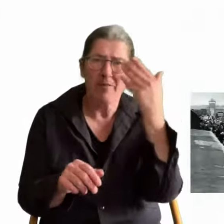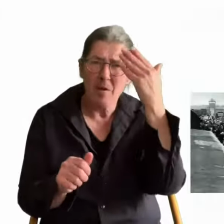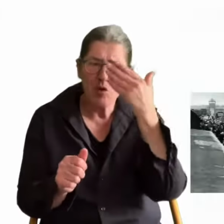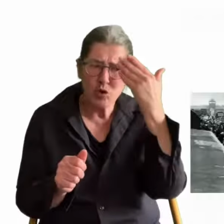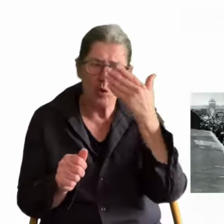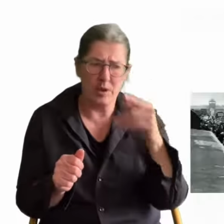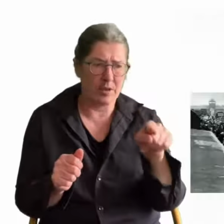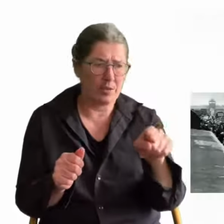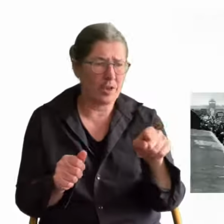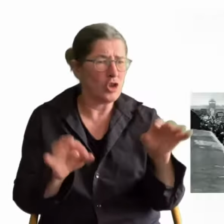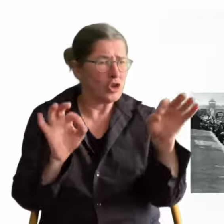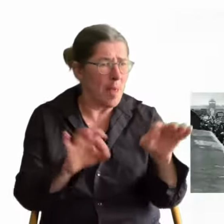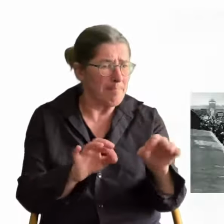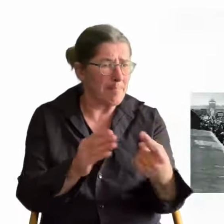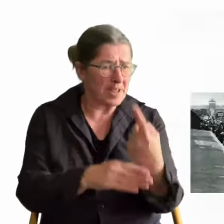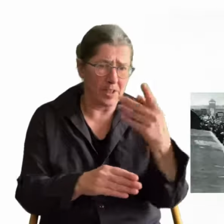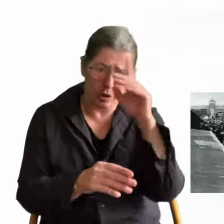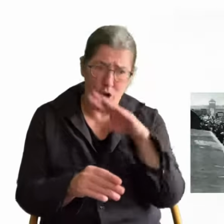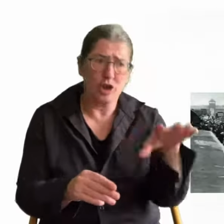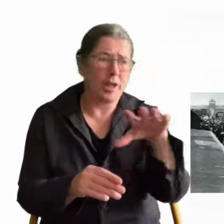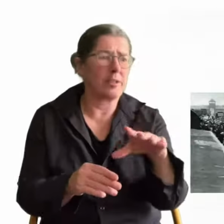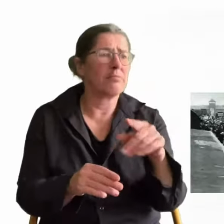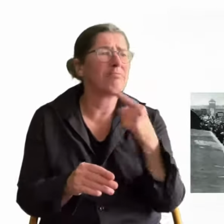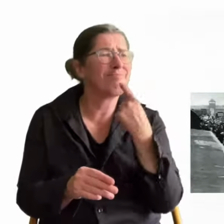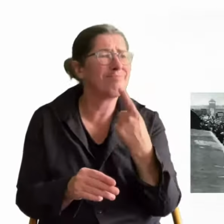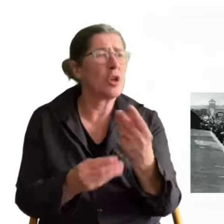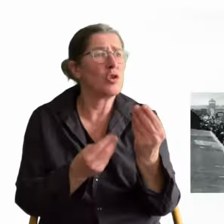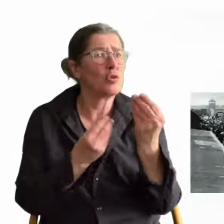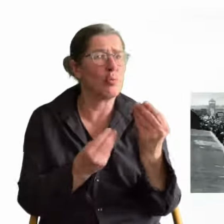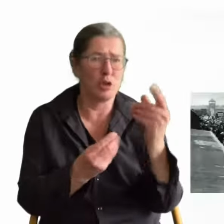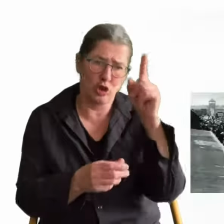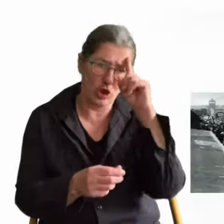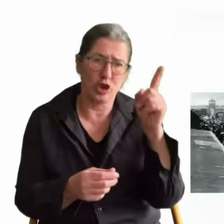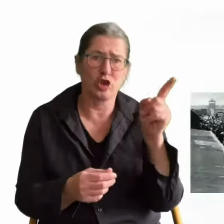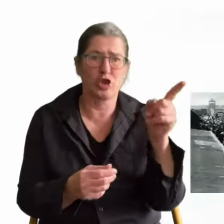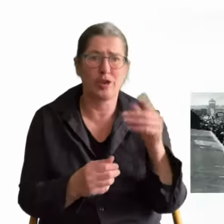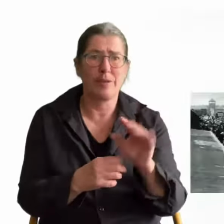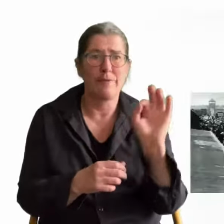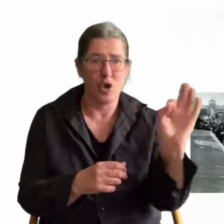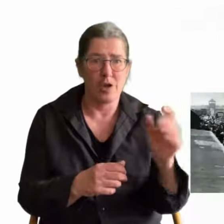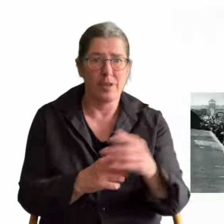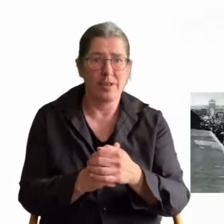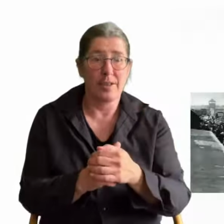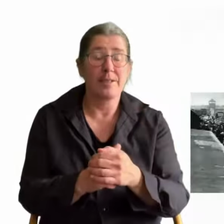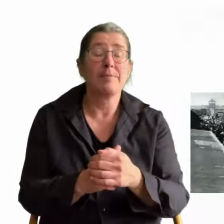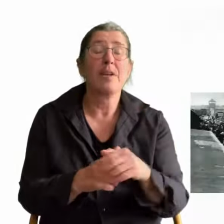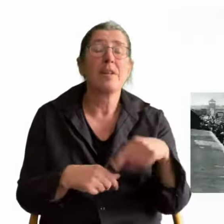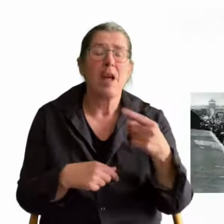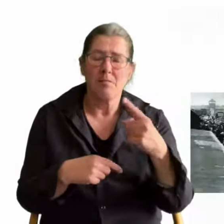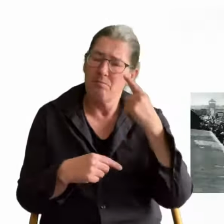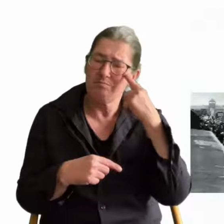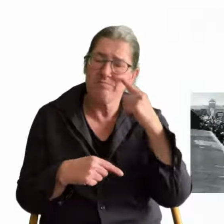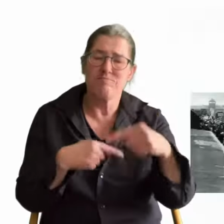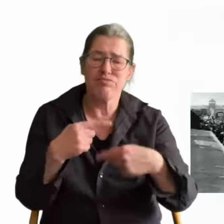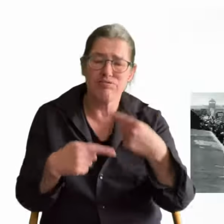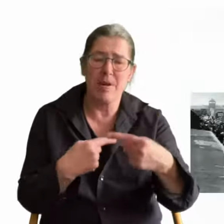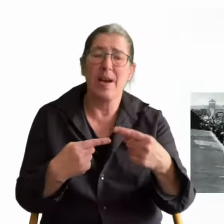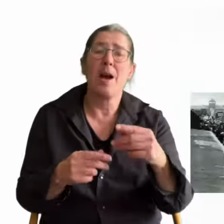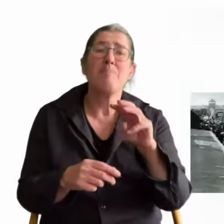diese gold hatten ganz typisch sind für deutsche und hat darauf heben das milgram experiment entwickelt